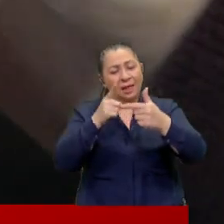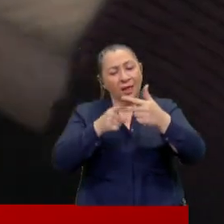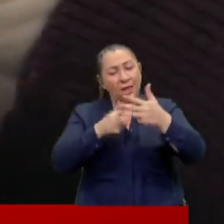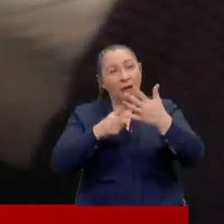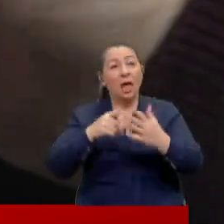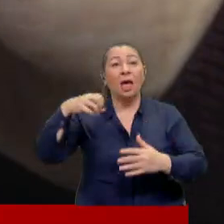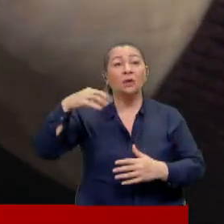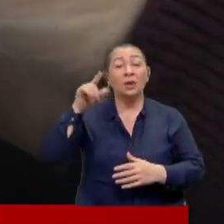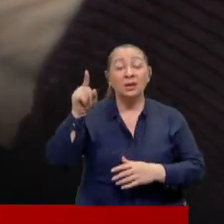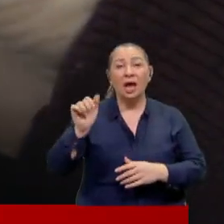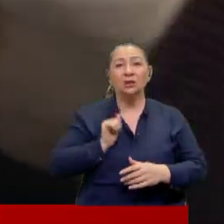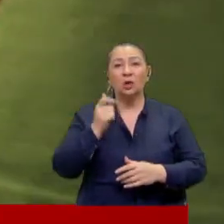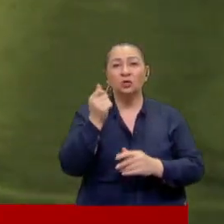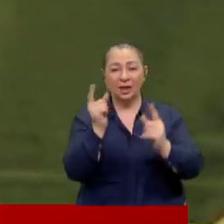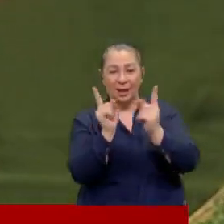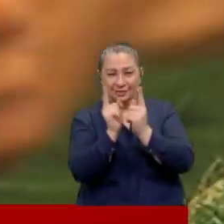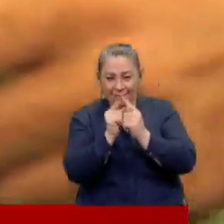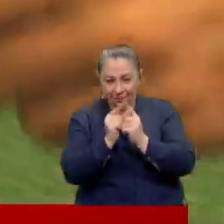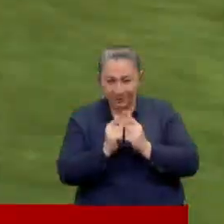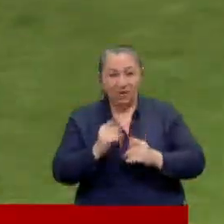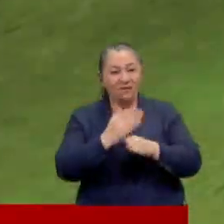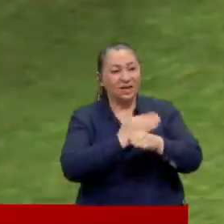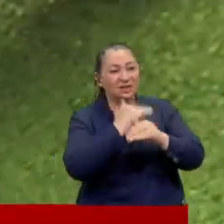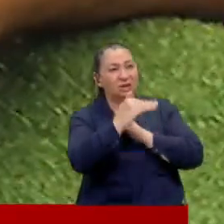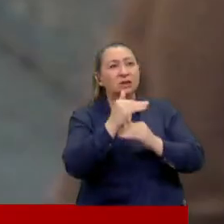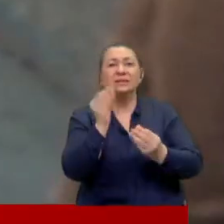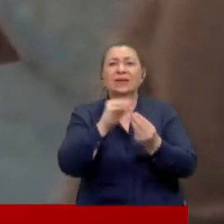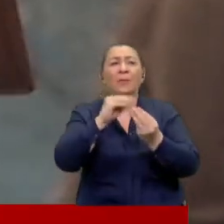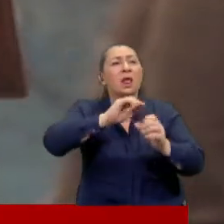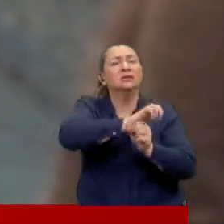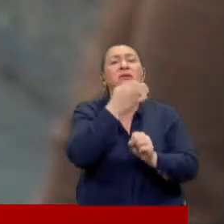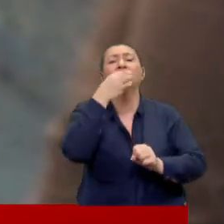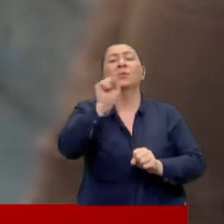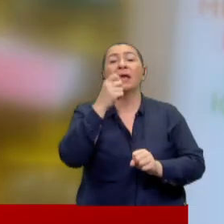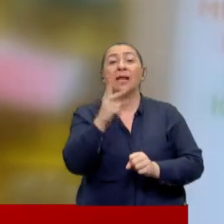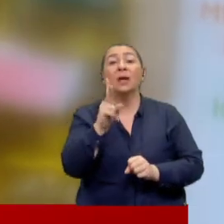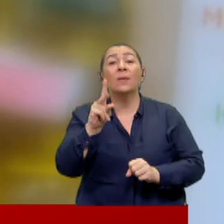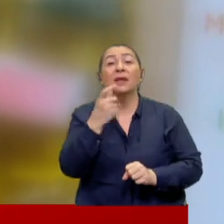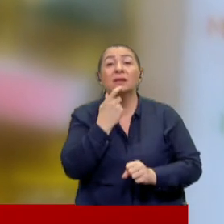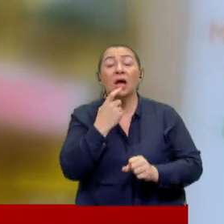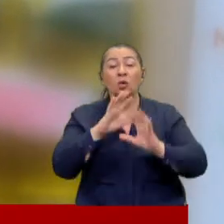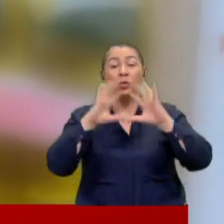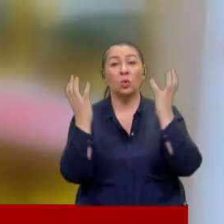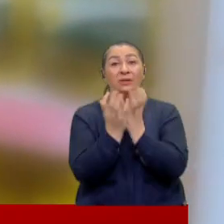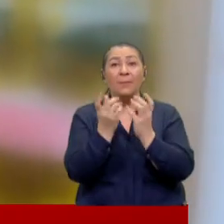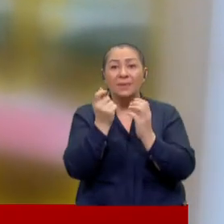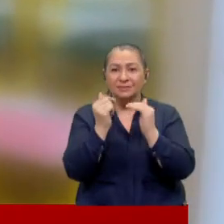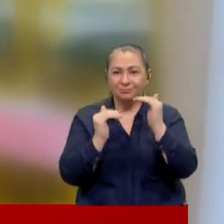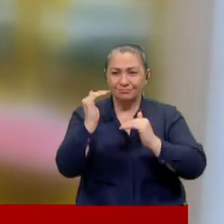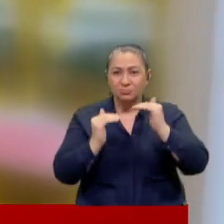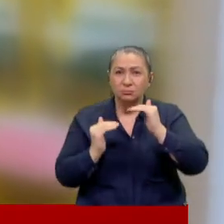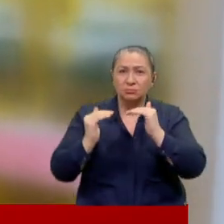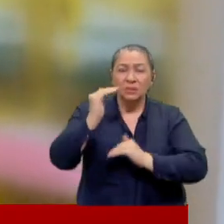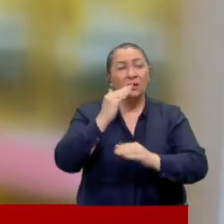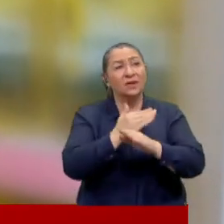severken Erdoğan asgari ücret hesabıyla vatandaşımızı zamlara gezdiriyoruz çıkışı yaptık 2021 yılında küresel piyasalardaki artışı